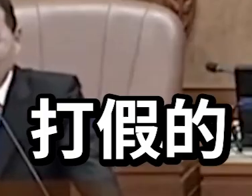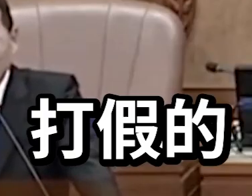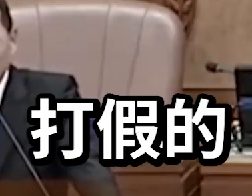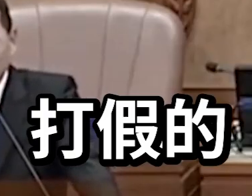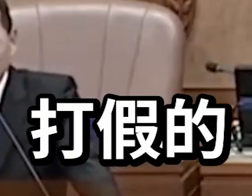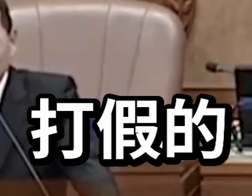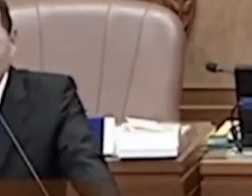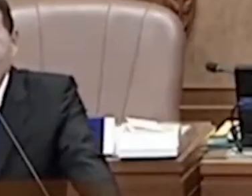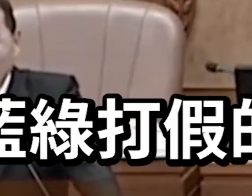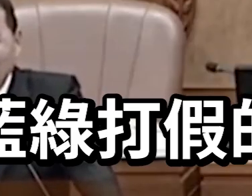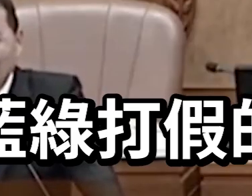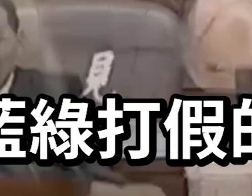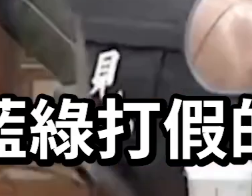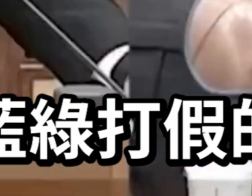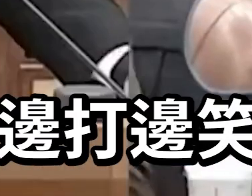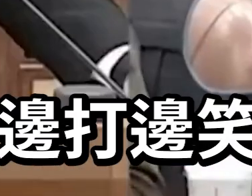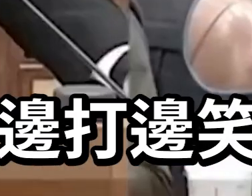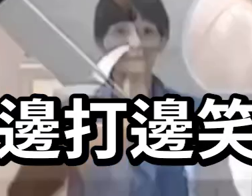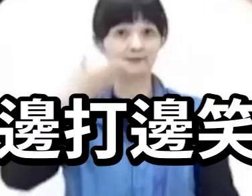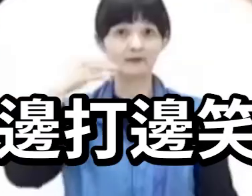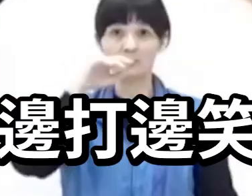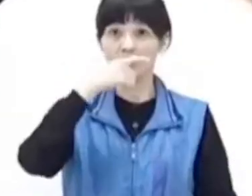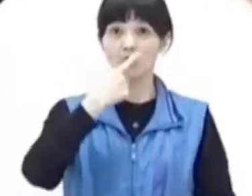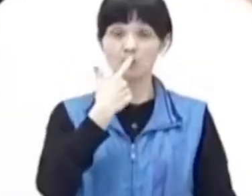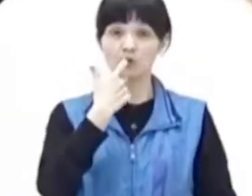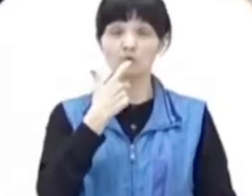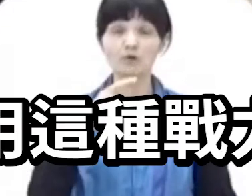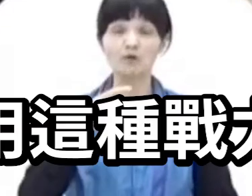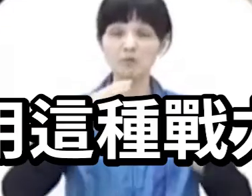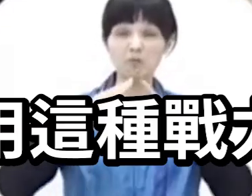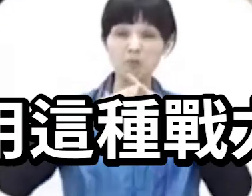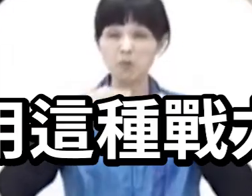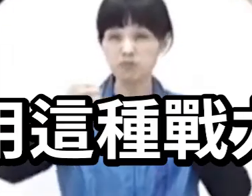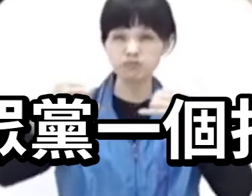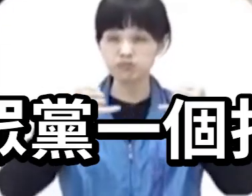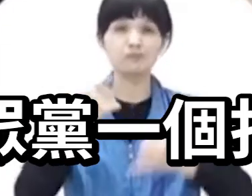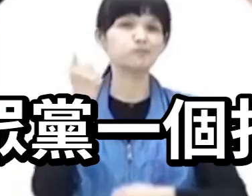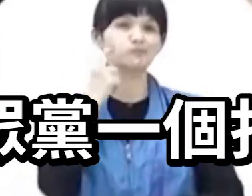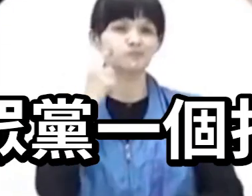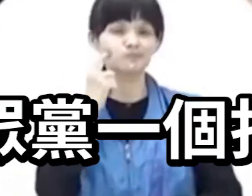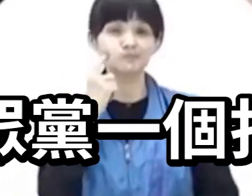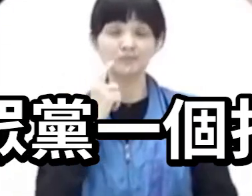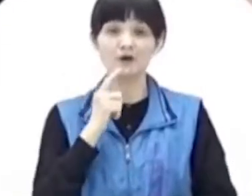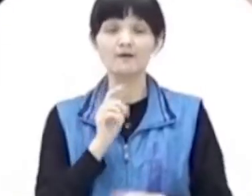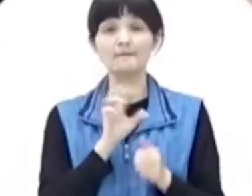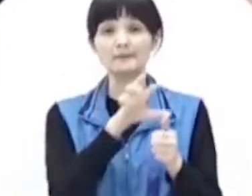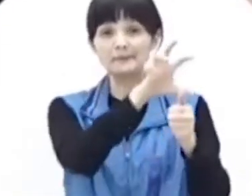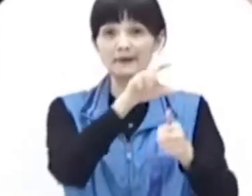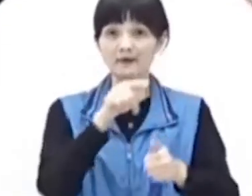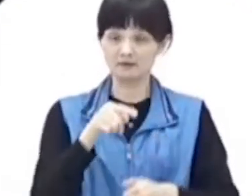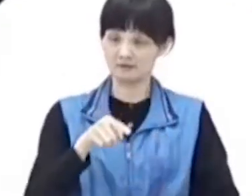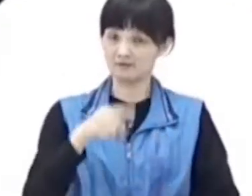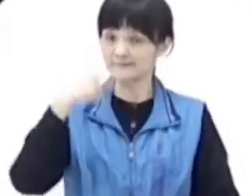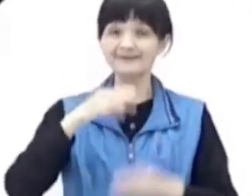打假的，蓝绿打假的，边打边笑，用这种战力哦，我民众党一个打十个。